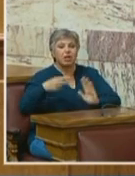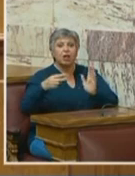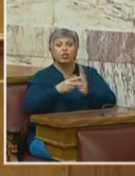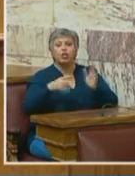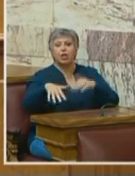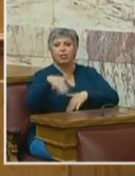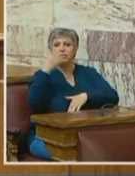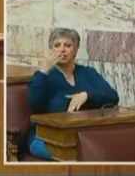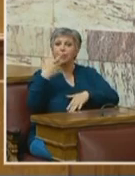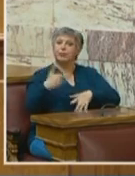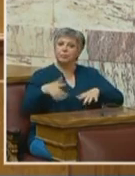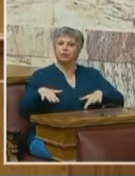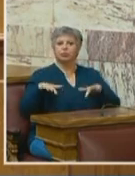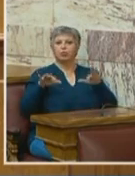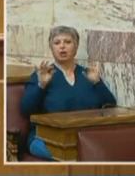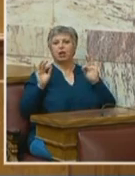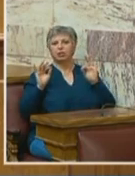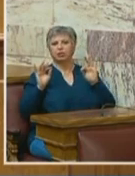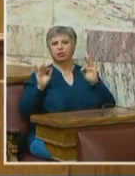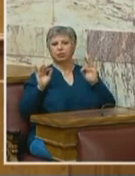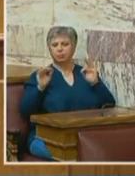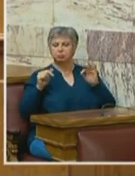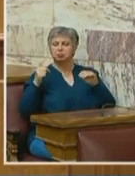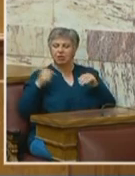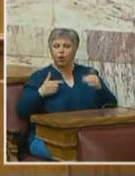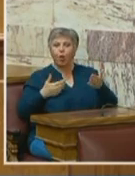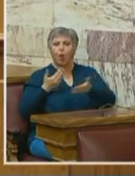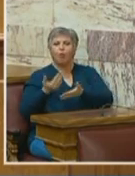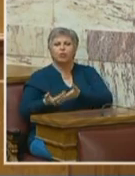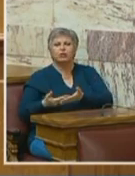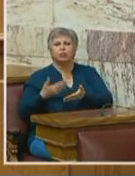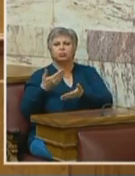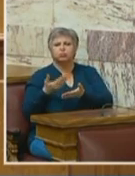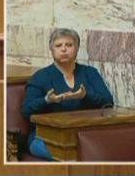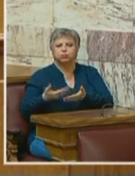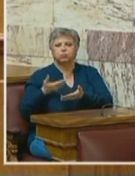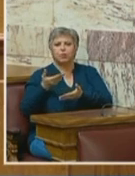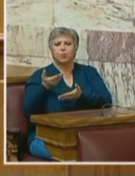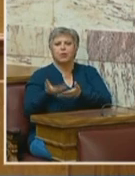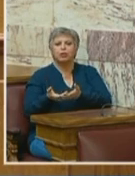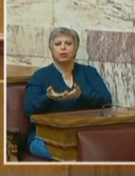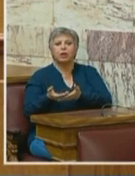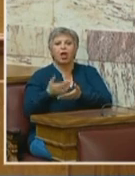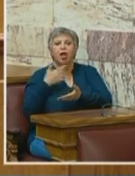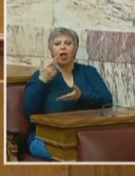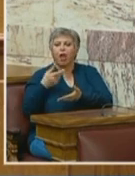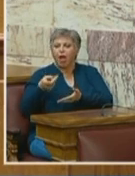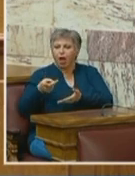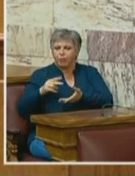σε αυτές τις πολύ συγκεκριμένες προτάσεις δεν βρήκα για άλλη μια φορά καμία ανταπόκριση.